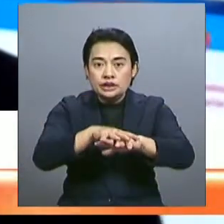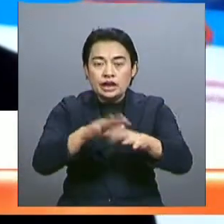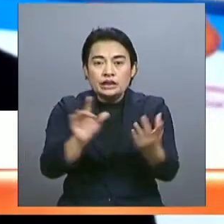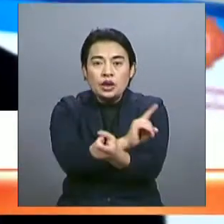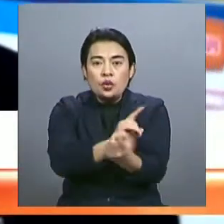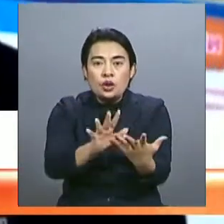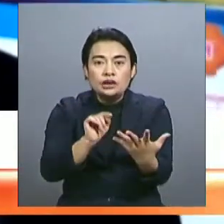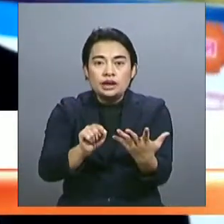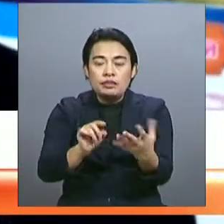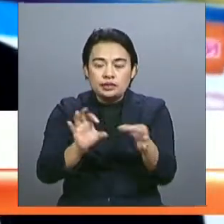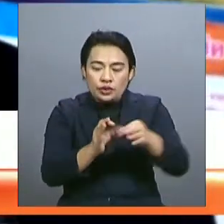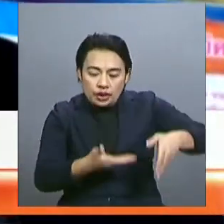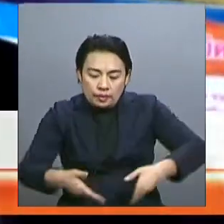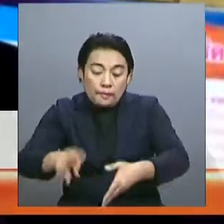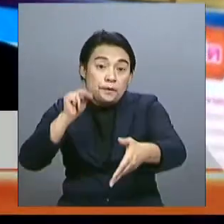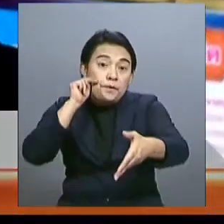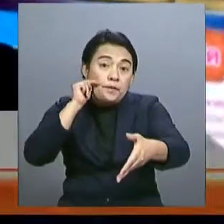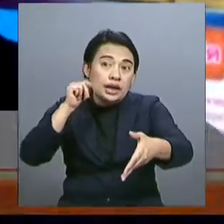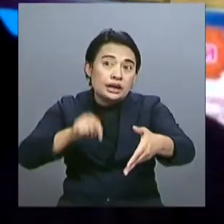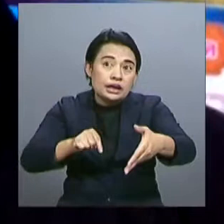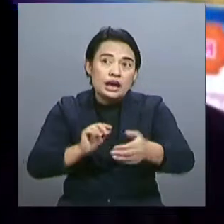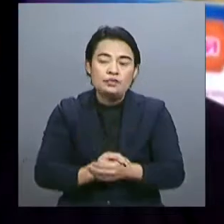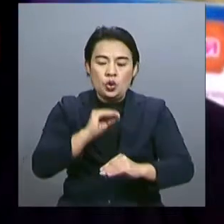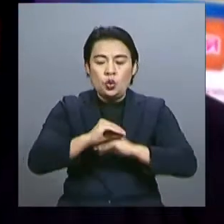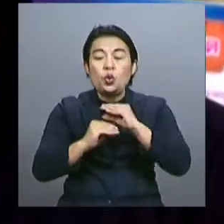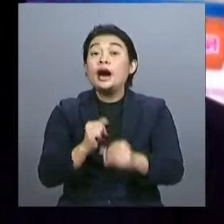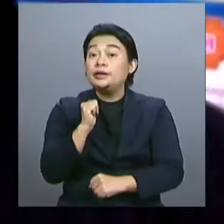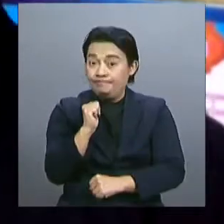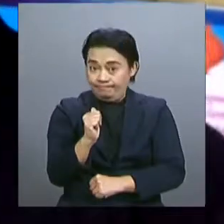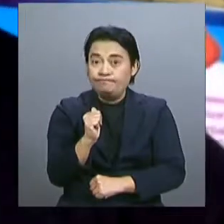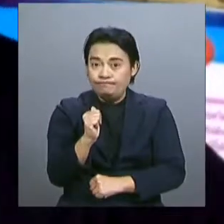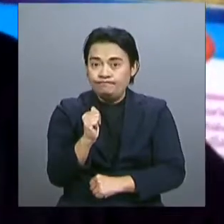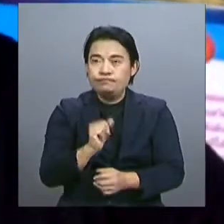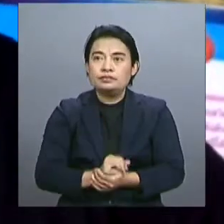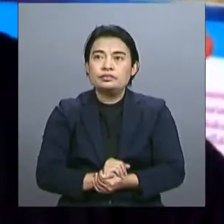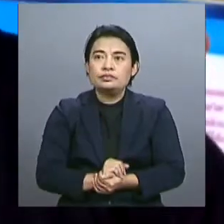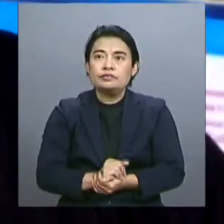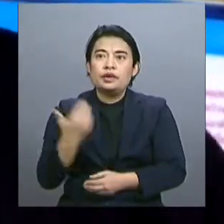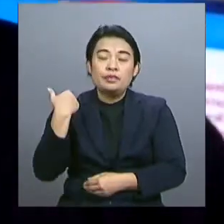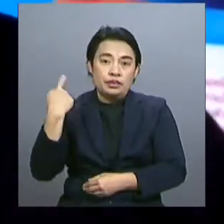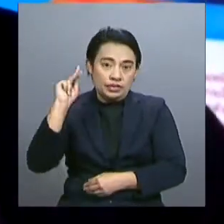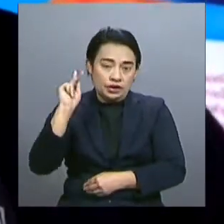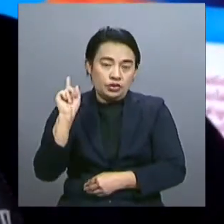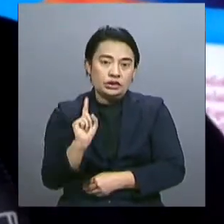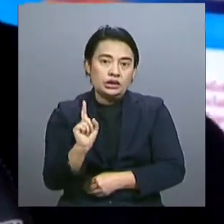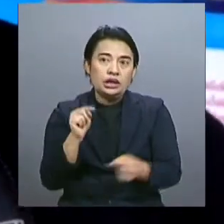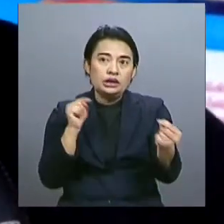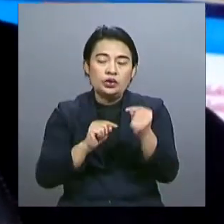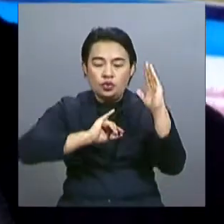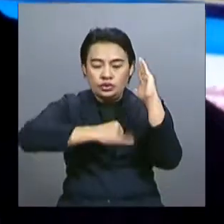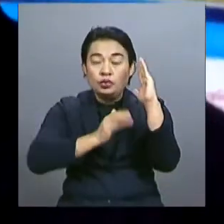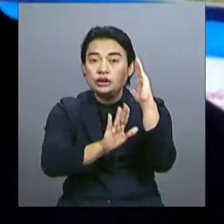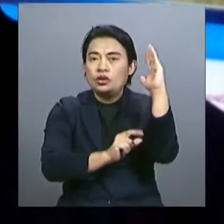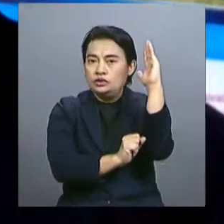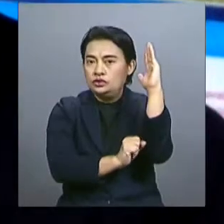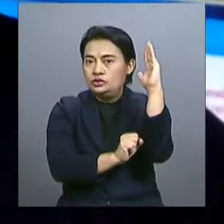าแม่น้ำคลองยันนะครับเป็นโครงการที่ดีมากเป็นโครงการที่ได้รับผลประโยชน์จากคนทั้งจังหวัดสุราษฎร์ธานีนะ